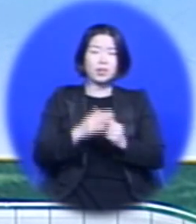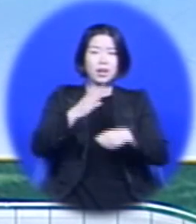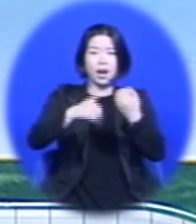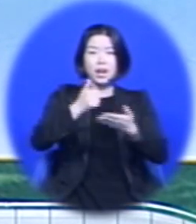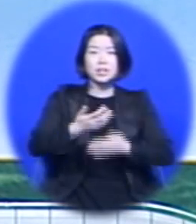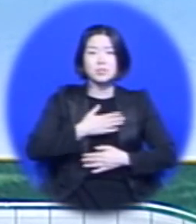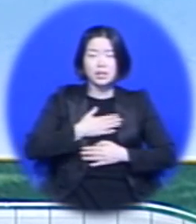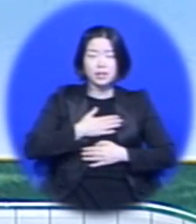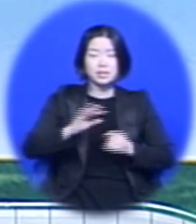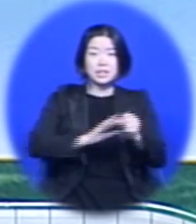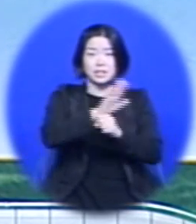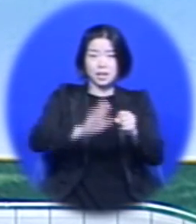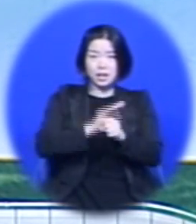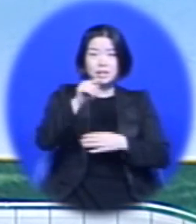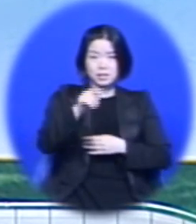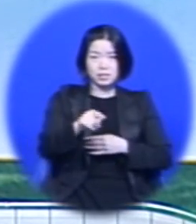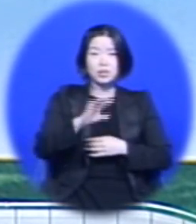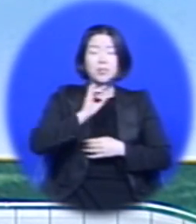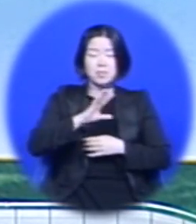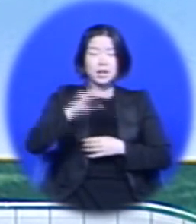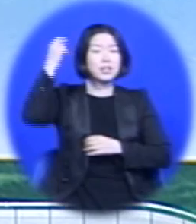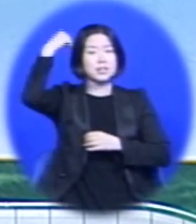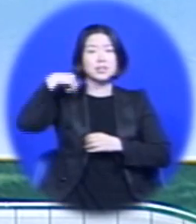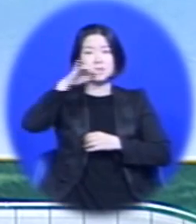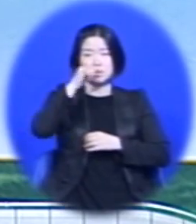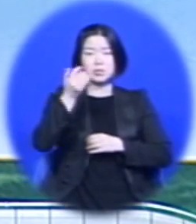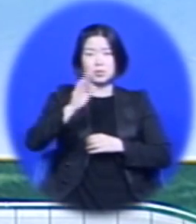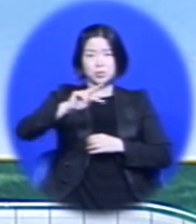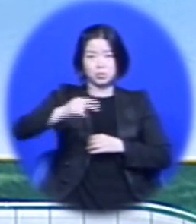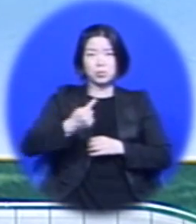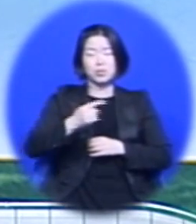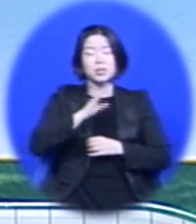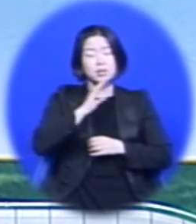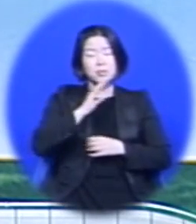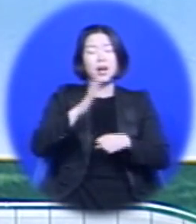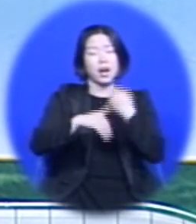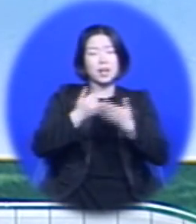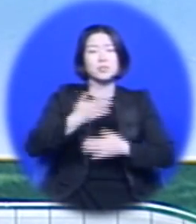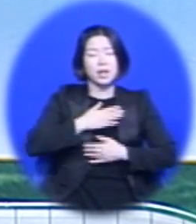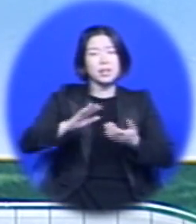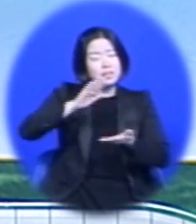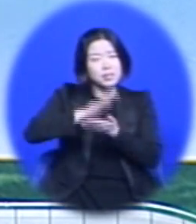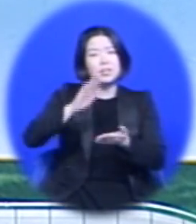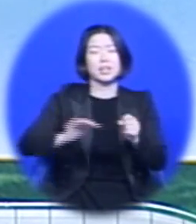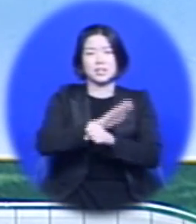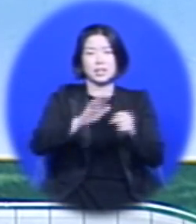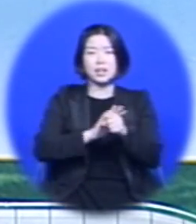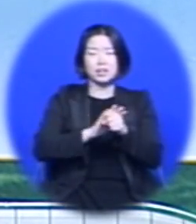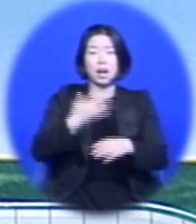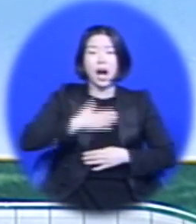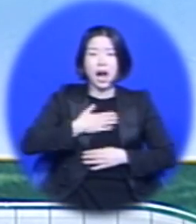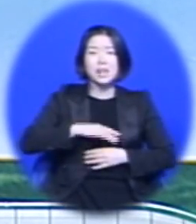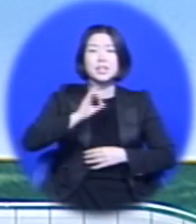하나님이 나를 사랑하신다는 것만 느끼게 해줘도, 정말 하나님이 나를 뜨겁게 사랑하신다는 것만 그냥 알게